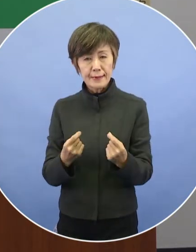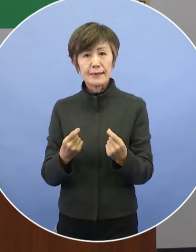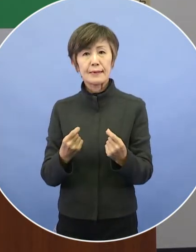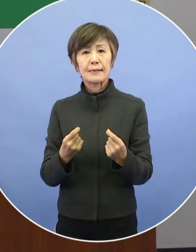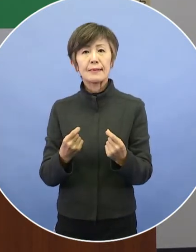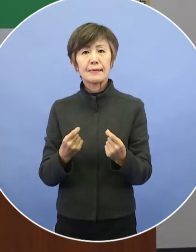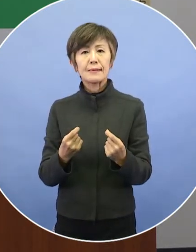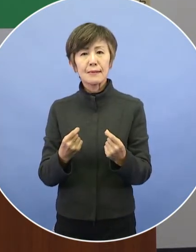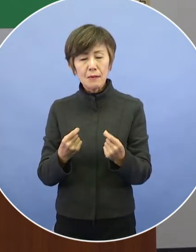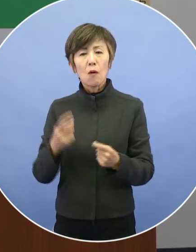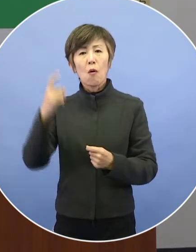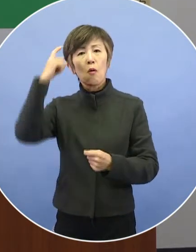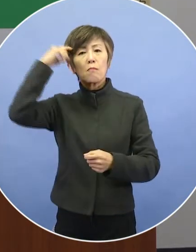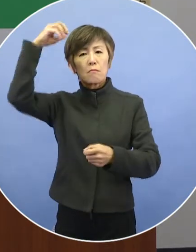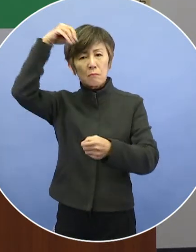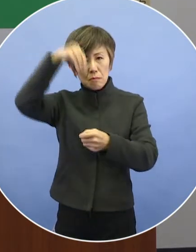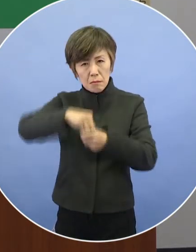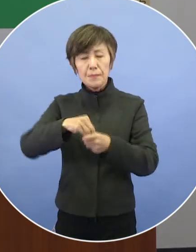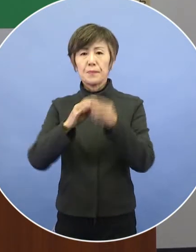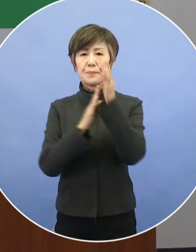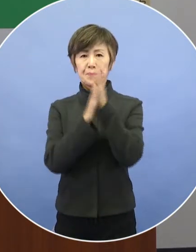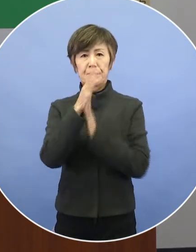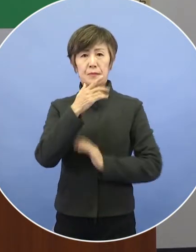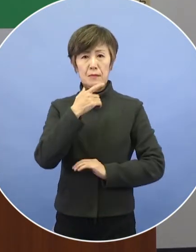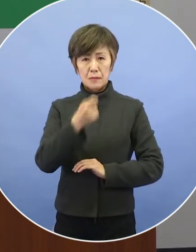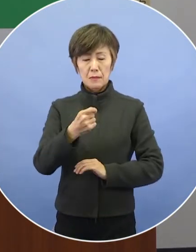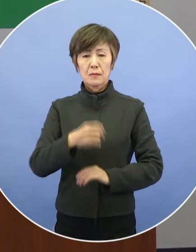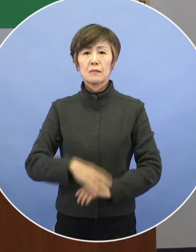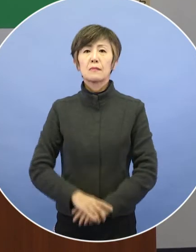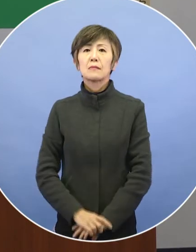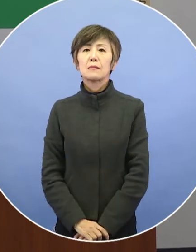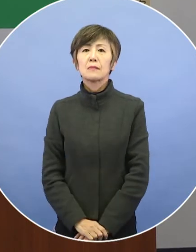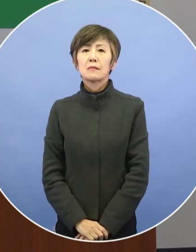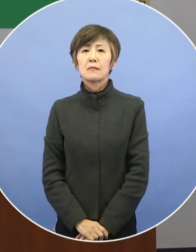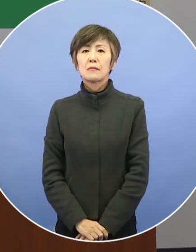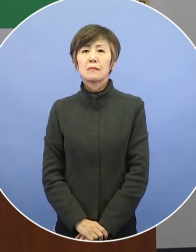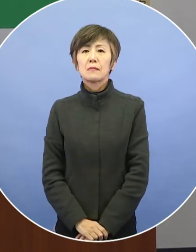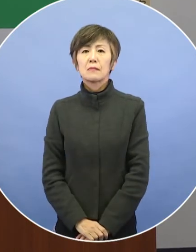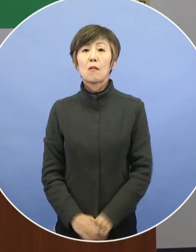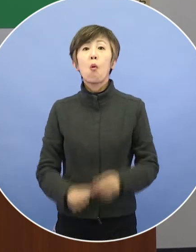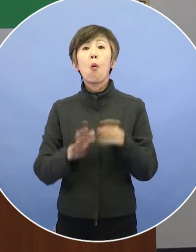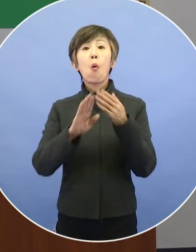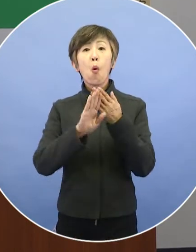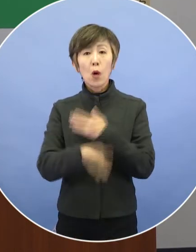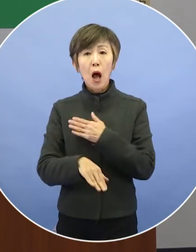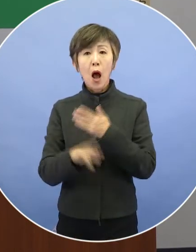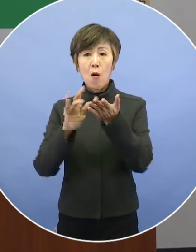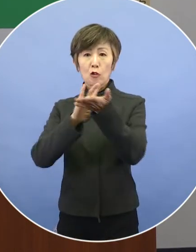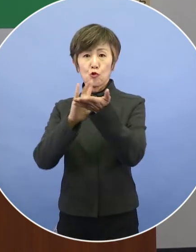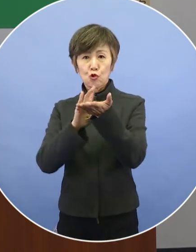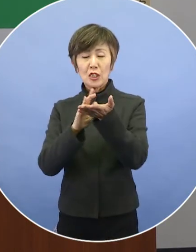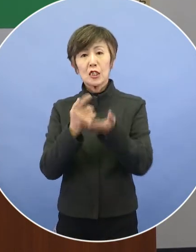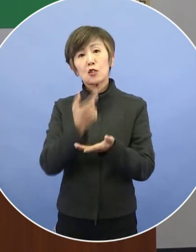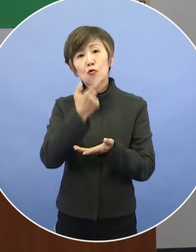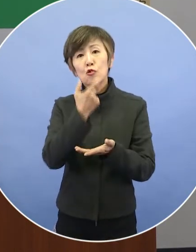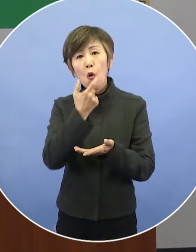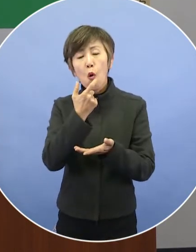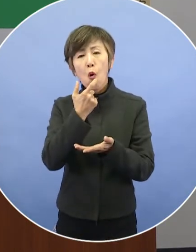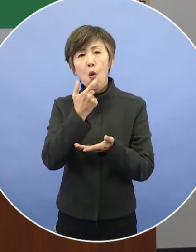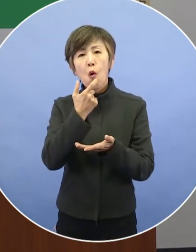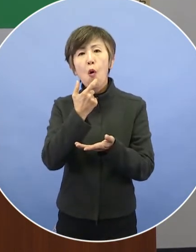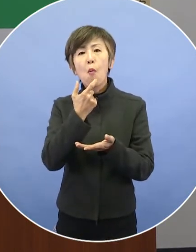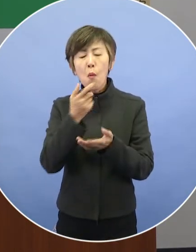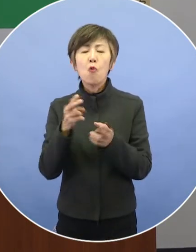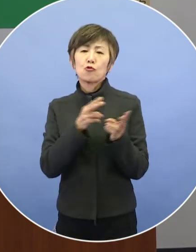の皆様も進めていただければと思っているところでございますあとは鎮痛剤とか食料